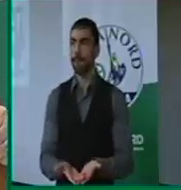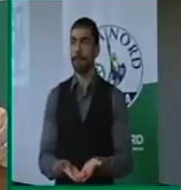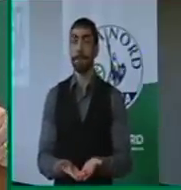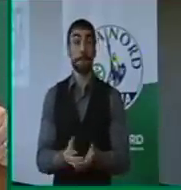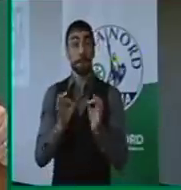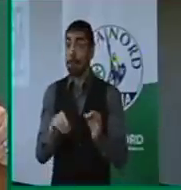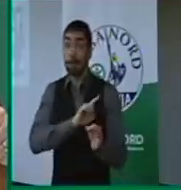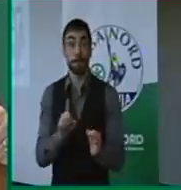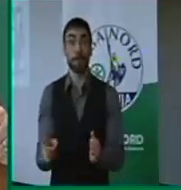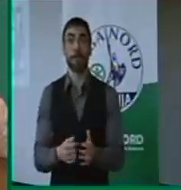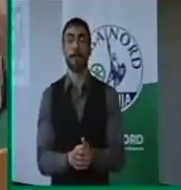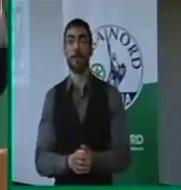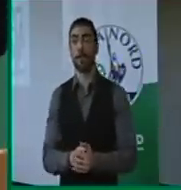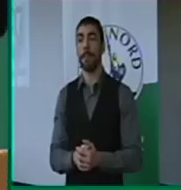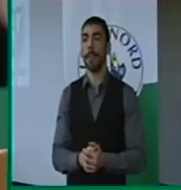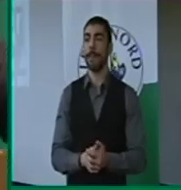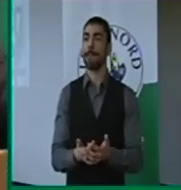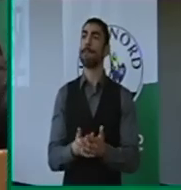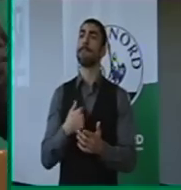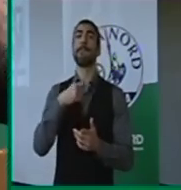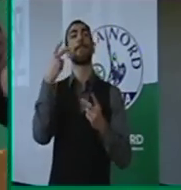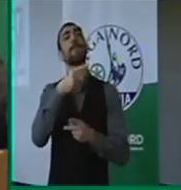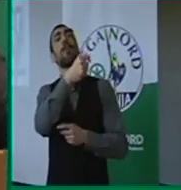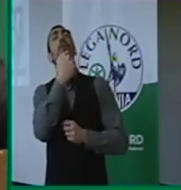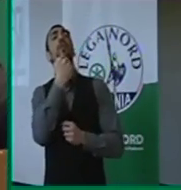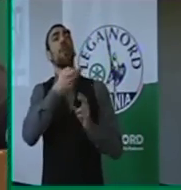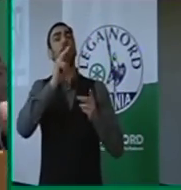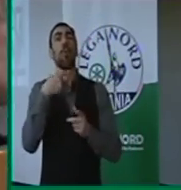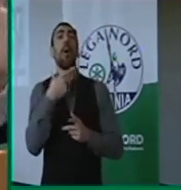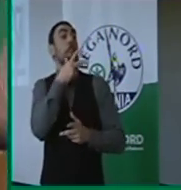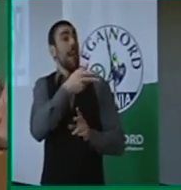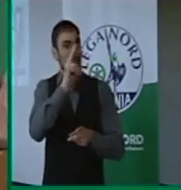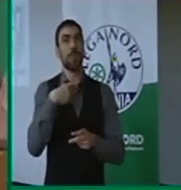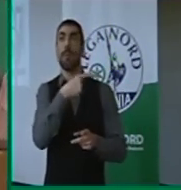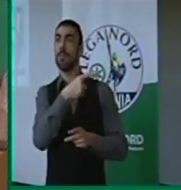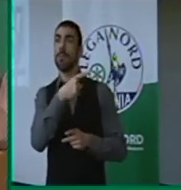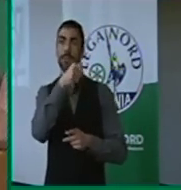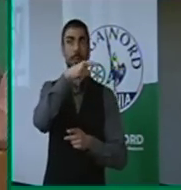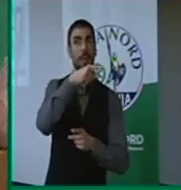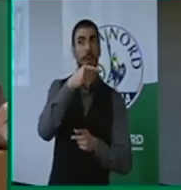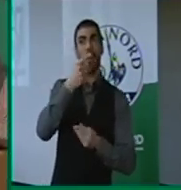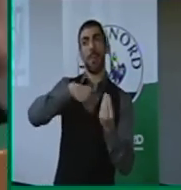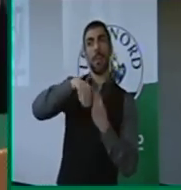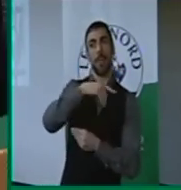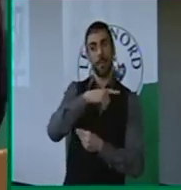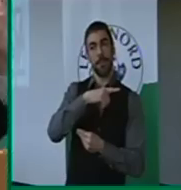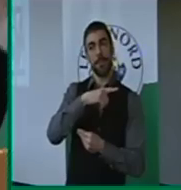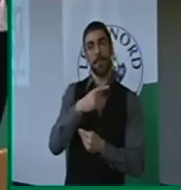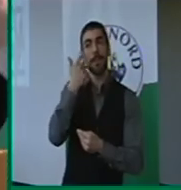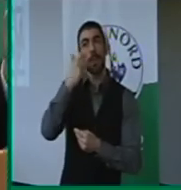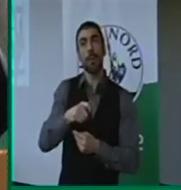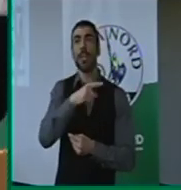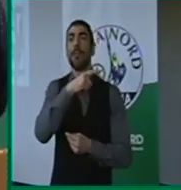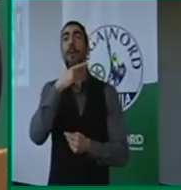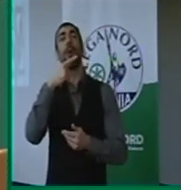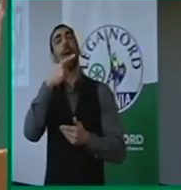non è così e ma loro son stati più forti loro sono stati più bravi loro hanno barato perché tutti